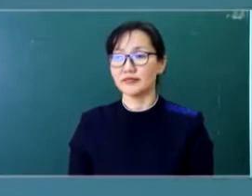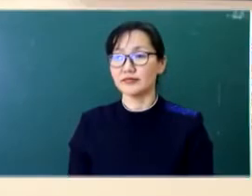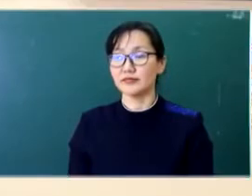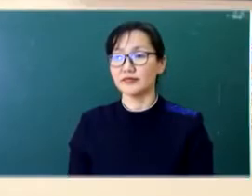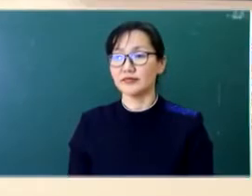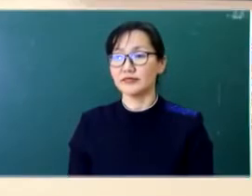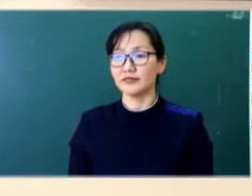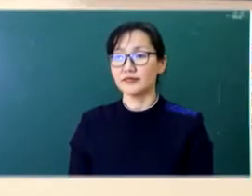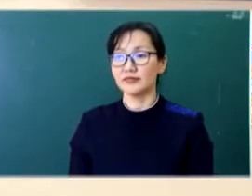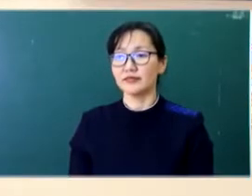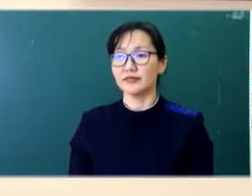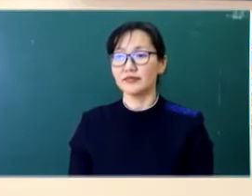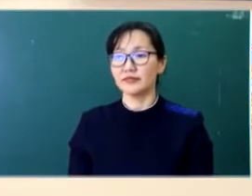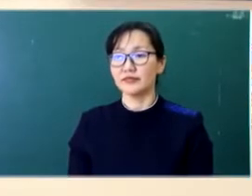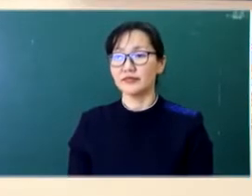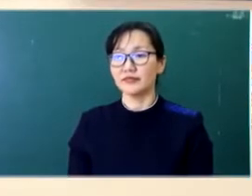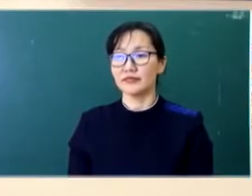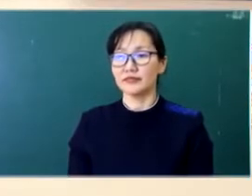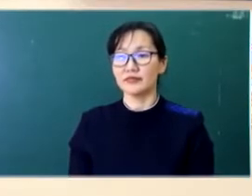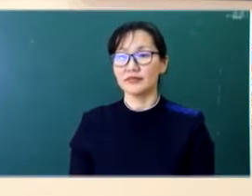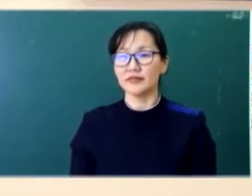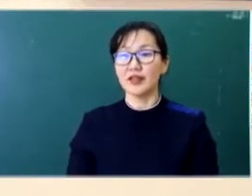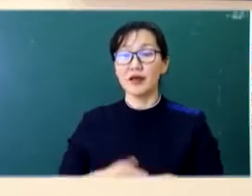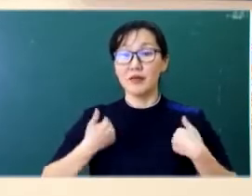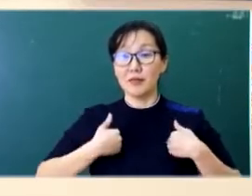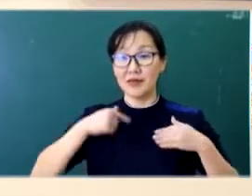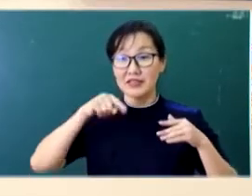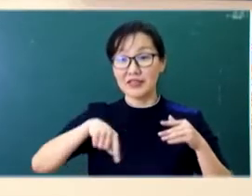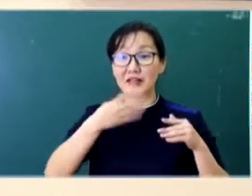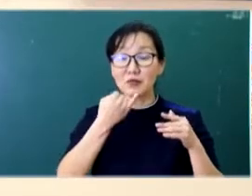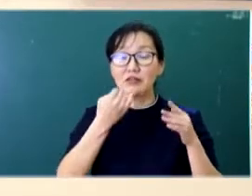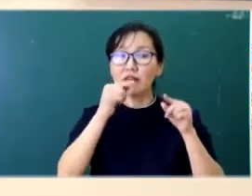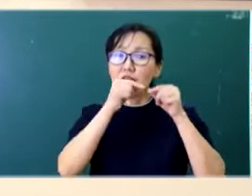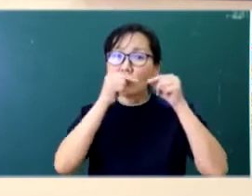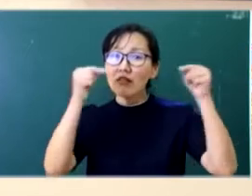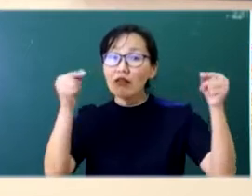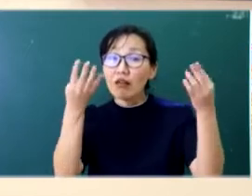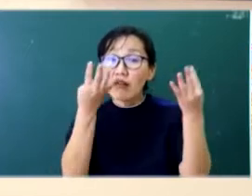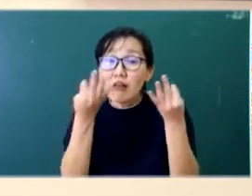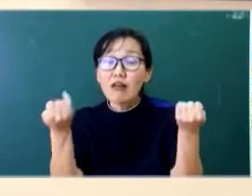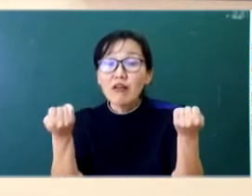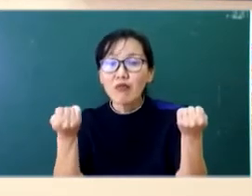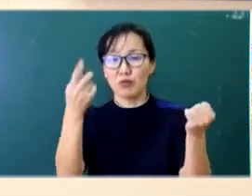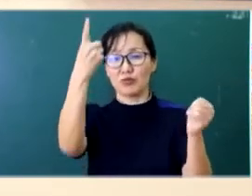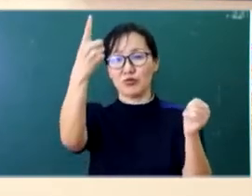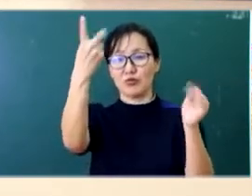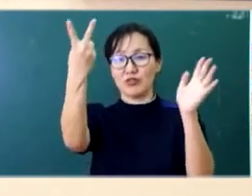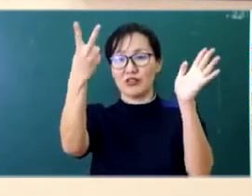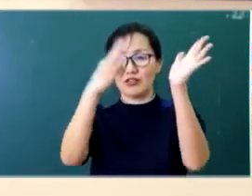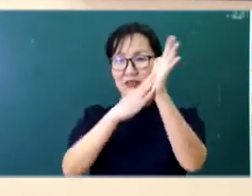За, эндээс багш нь хараадгаая. 128 см байна. За, тэгвэл дэвтэр дээрээ онсраа